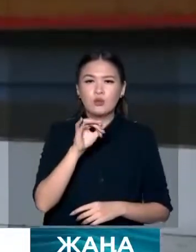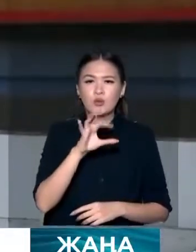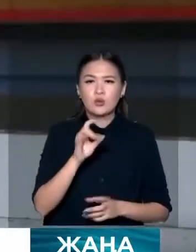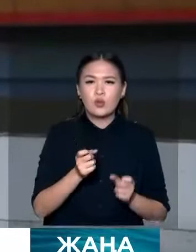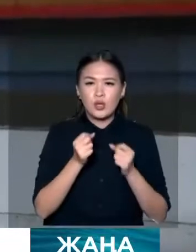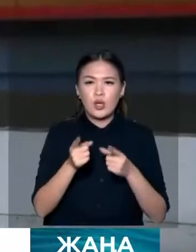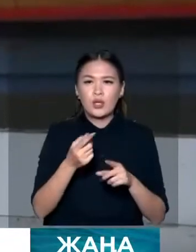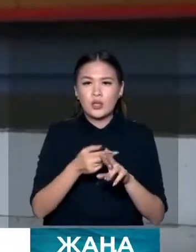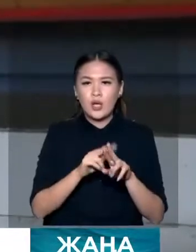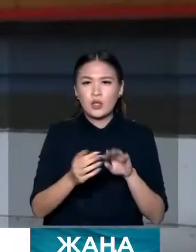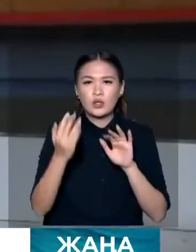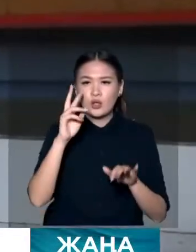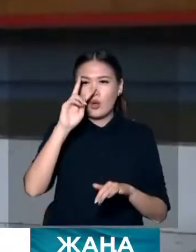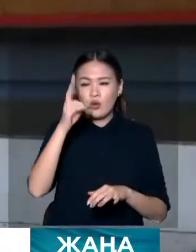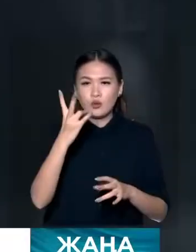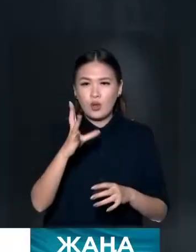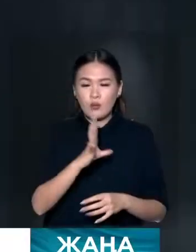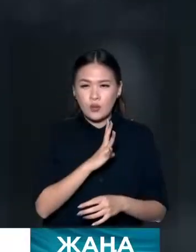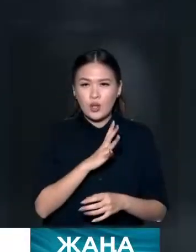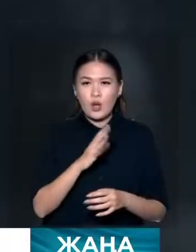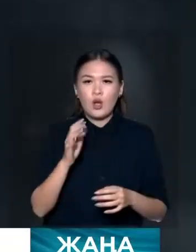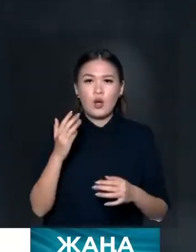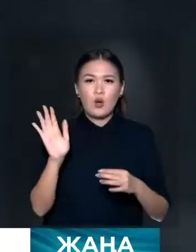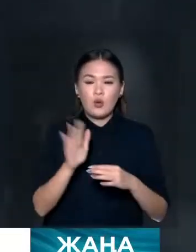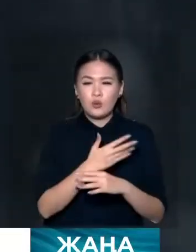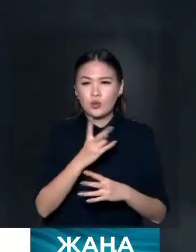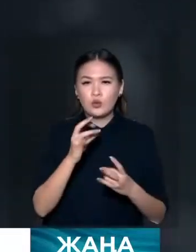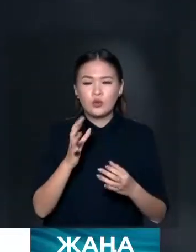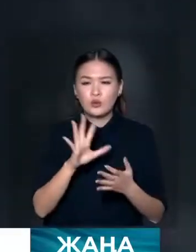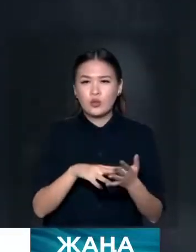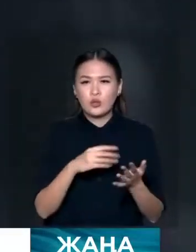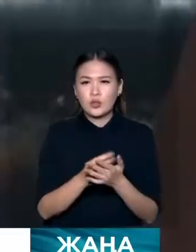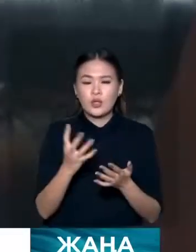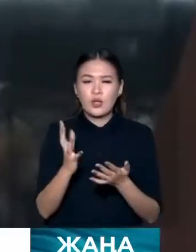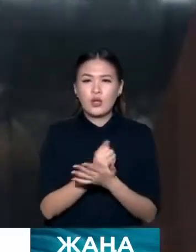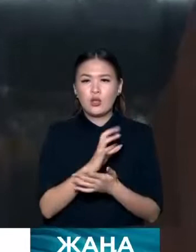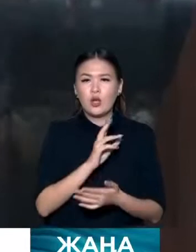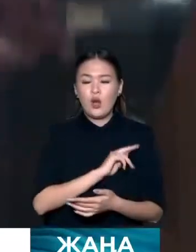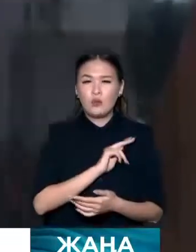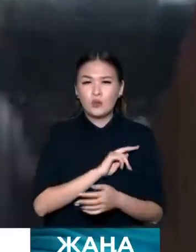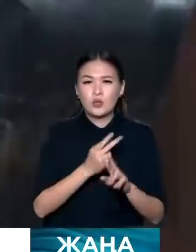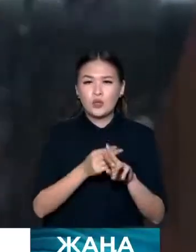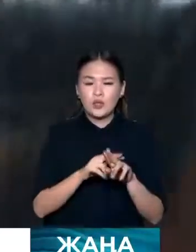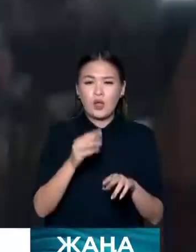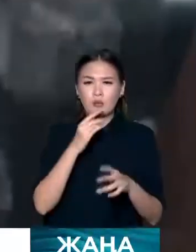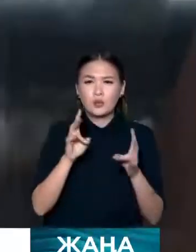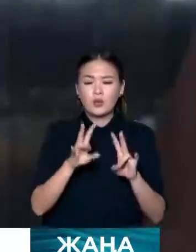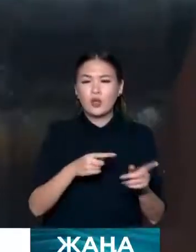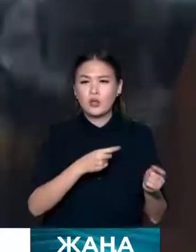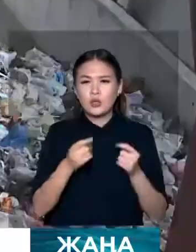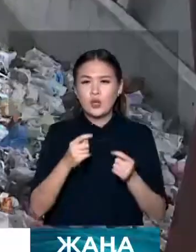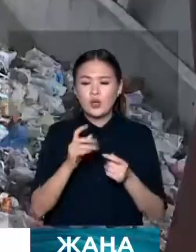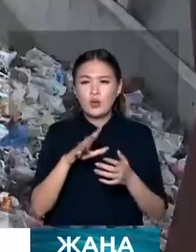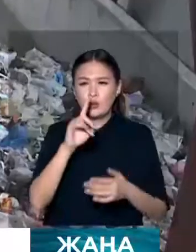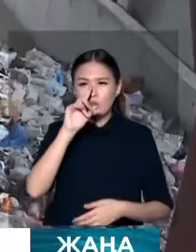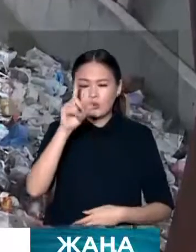2 жыл бұрын жабылу керек еді. Бірақ жаңасын салу мәселесі шешімін тапқан жоқ. Десе де енді ол жерге тек органикалық тамақ қалдықтары жеткізіледі және олар 1